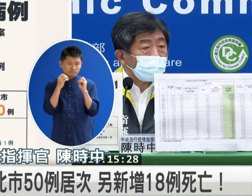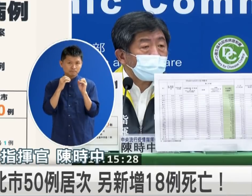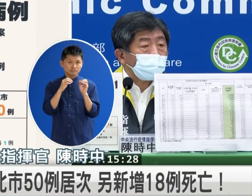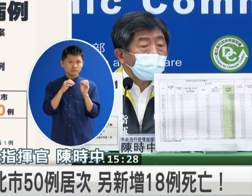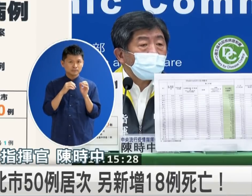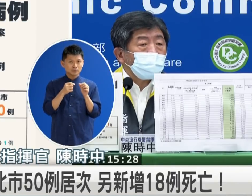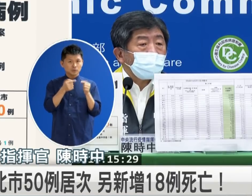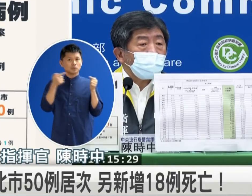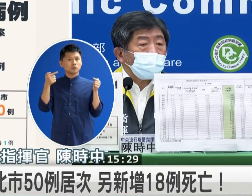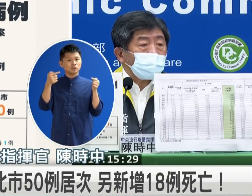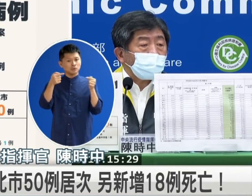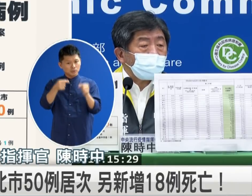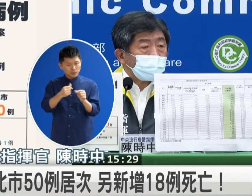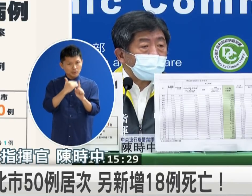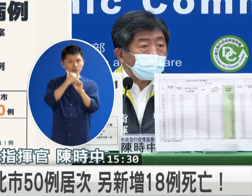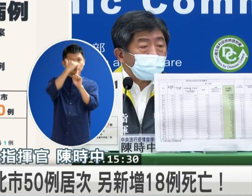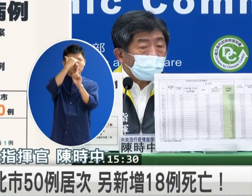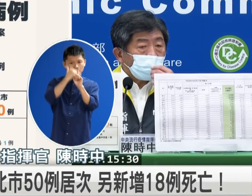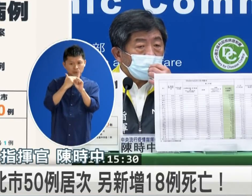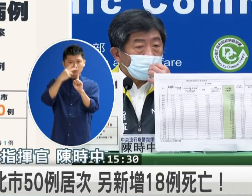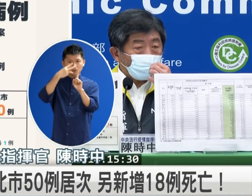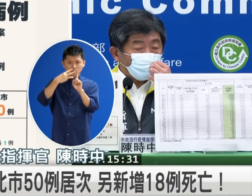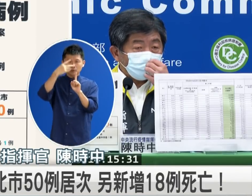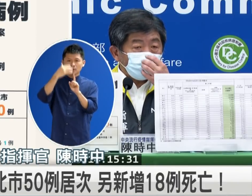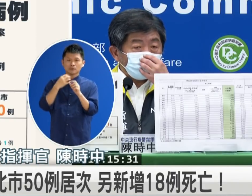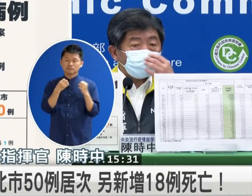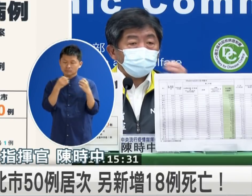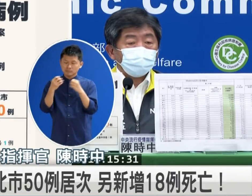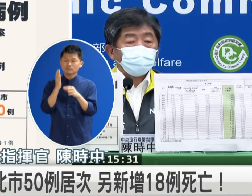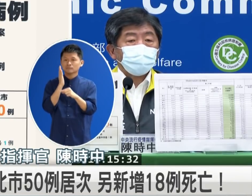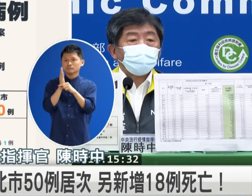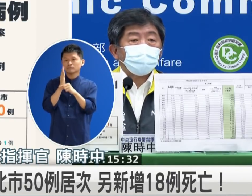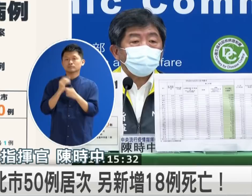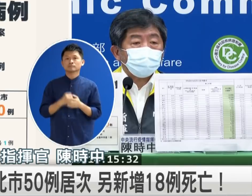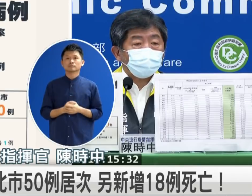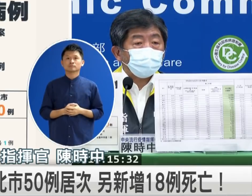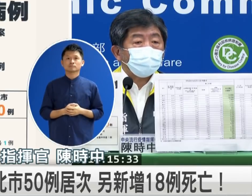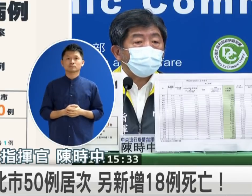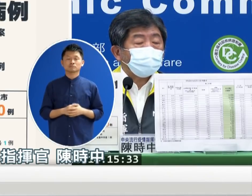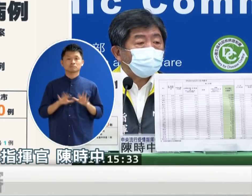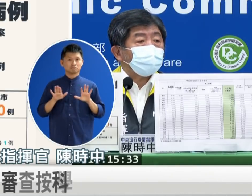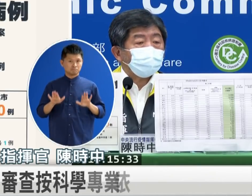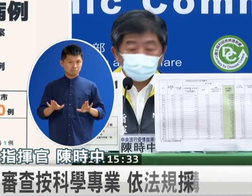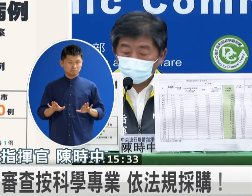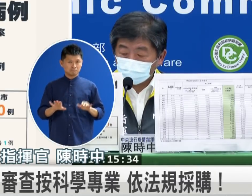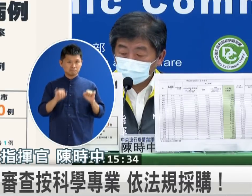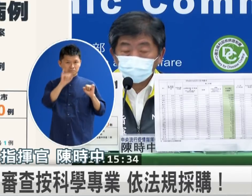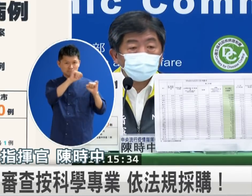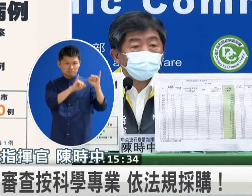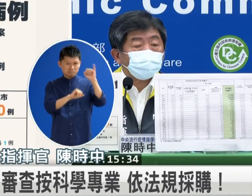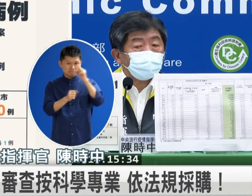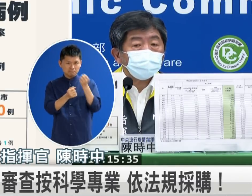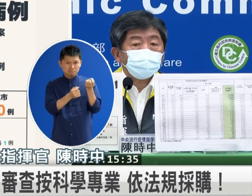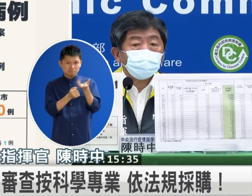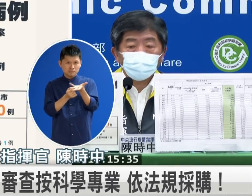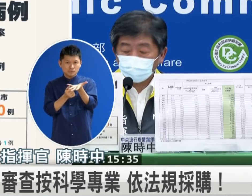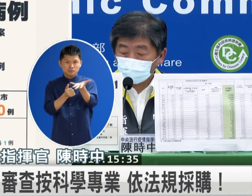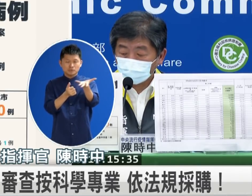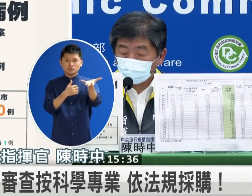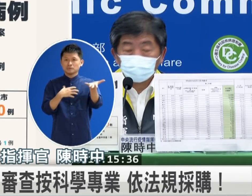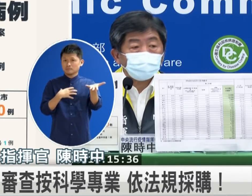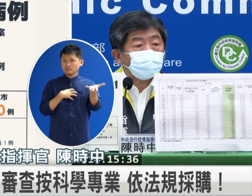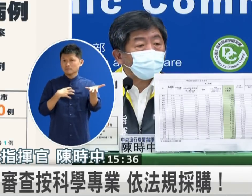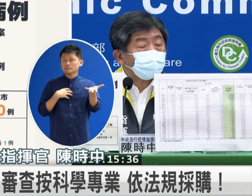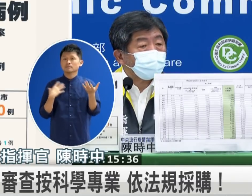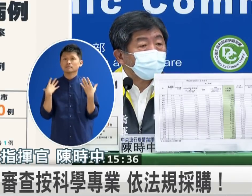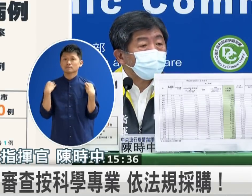象或可能性，好，那但是，好，都还在讲说，现在是在面对疫情的一个紧张的时刻，那还